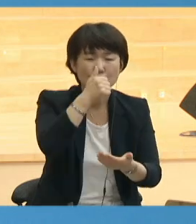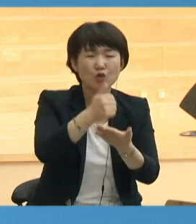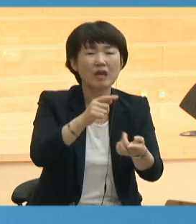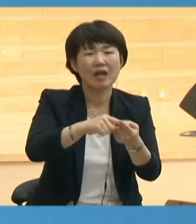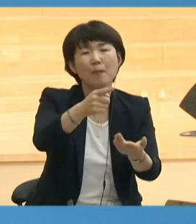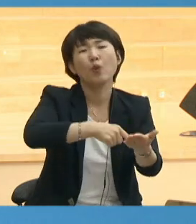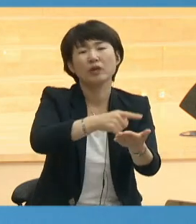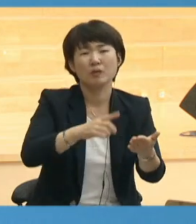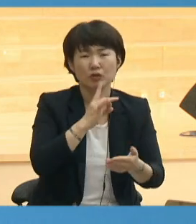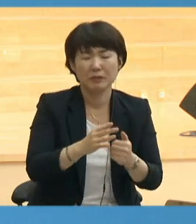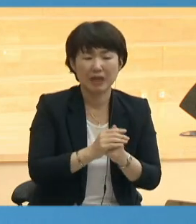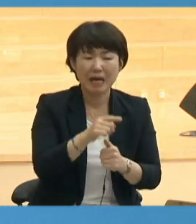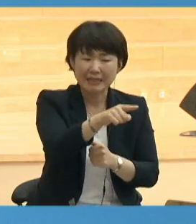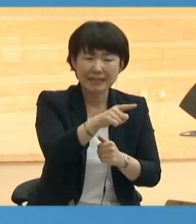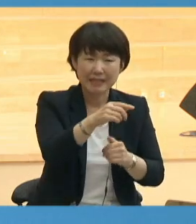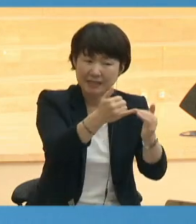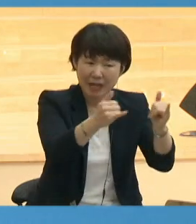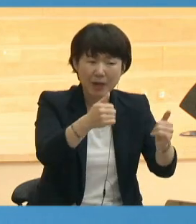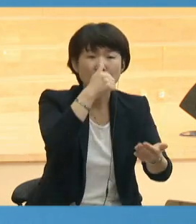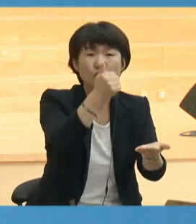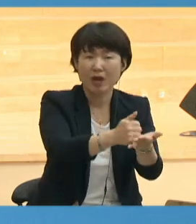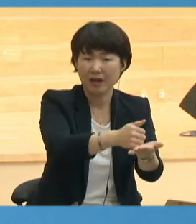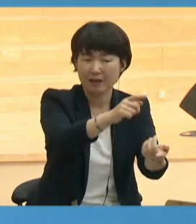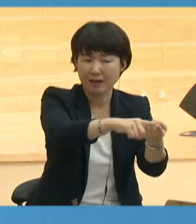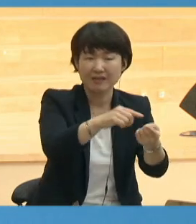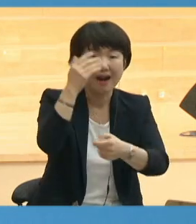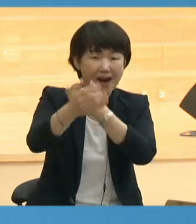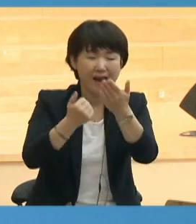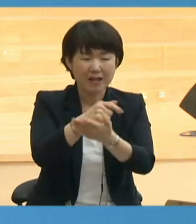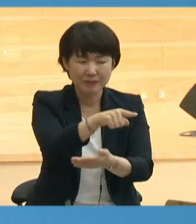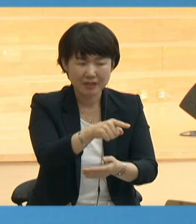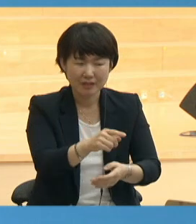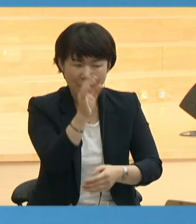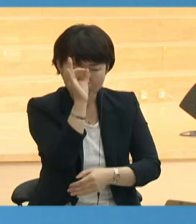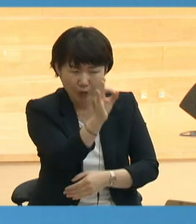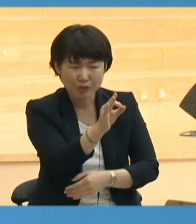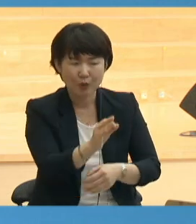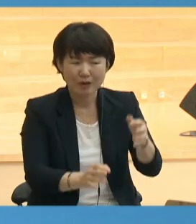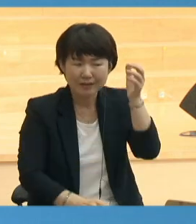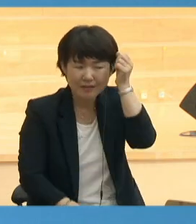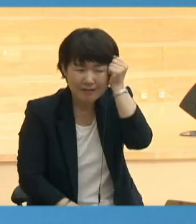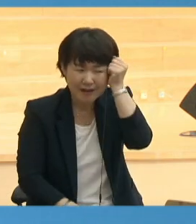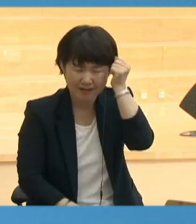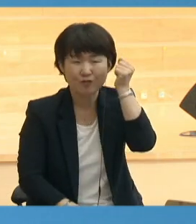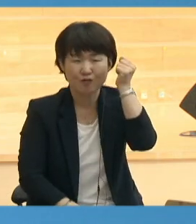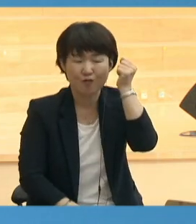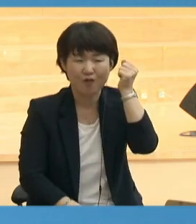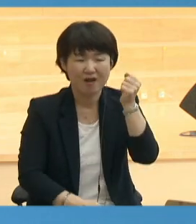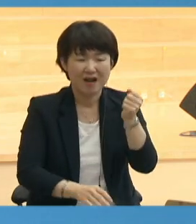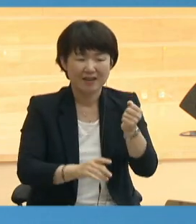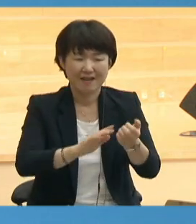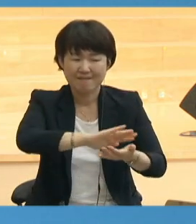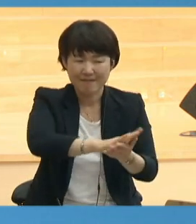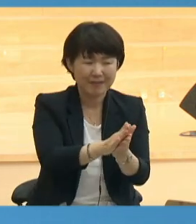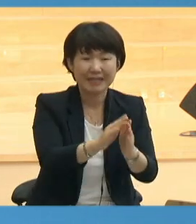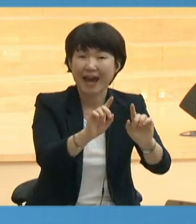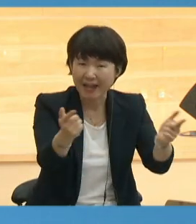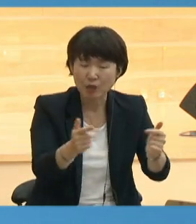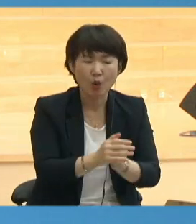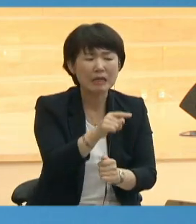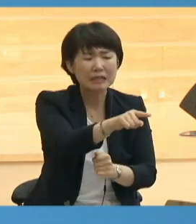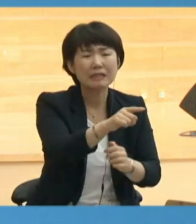아시죠 그 사람의 죄에 대해서 하나님이 어떻게 딱 기억하시고 하나님이 갈바 주시는 그런 개인 님이 아니고 그 사람의